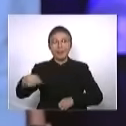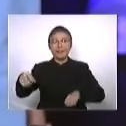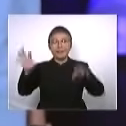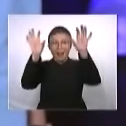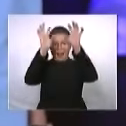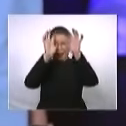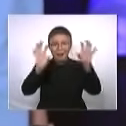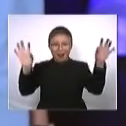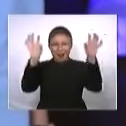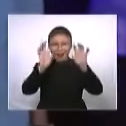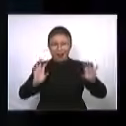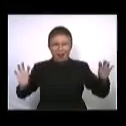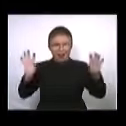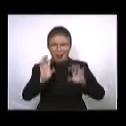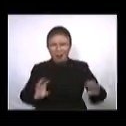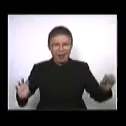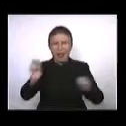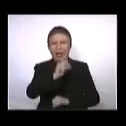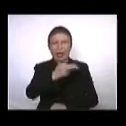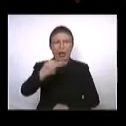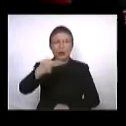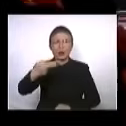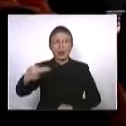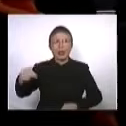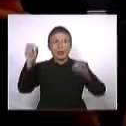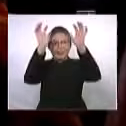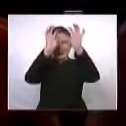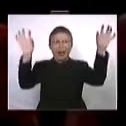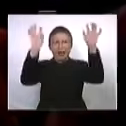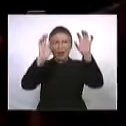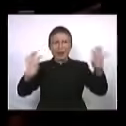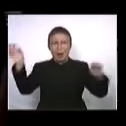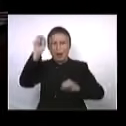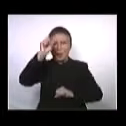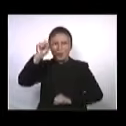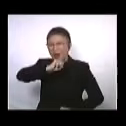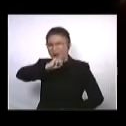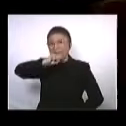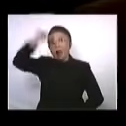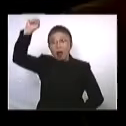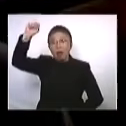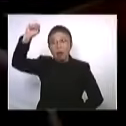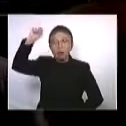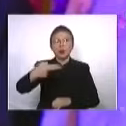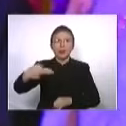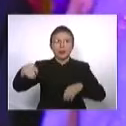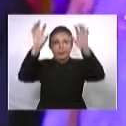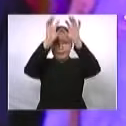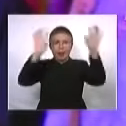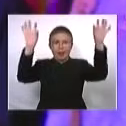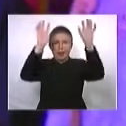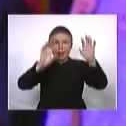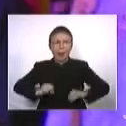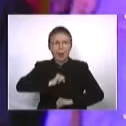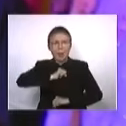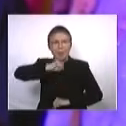penguasaan panggung yang ketiga itu bagaimana menguasai misalkan memprediksi ee apa namanya jawaban dari e moderator maupun lawan